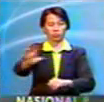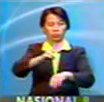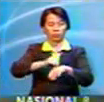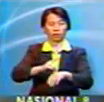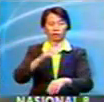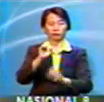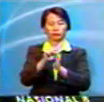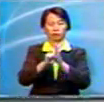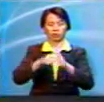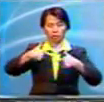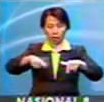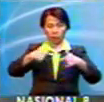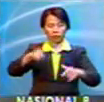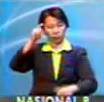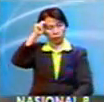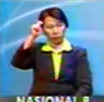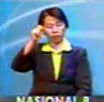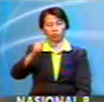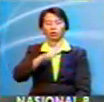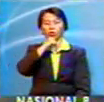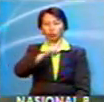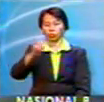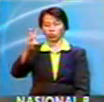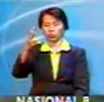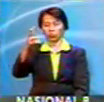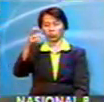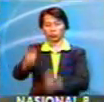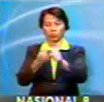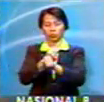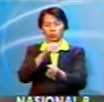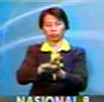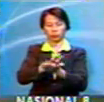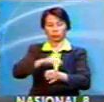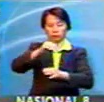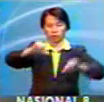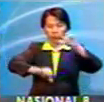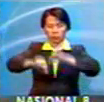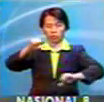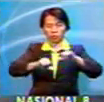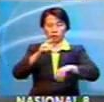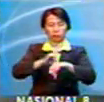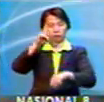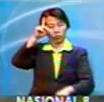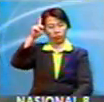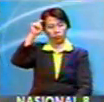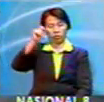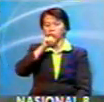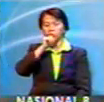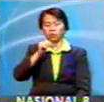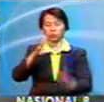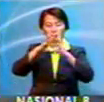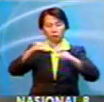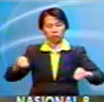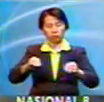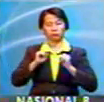Skayu, Kuala Berang, Terengganu. Ahmad Rafiqin Azman, 16 tahun, pelajar Sekolah Menengah Sains Sultan Mahmud, Kuala Terengganu, tidak